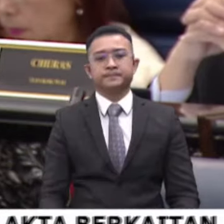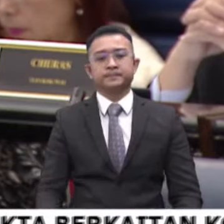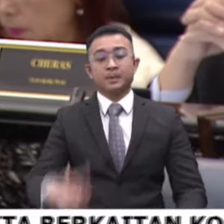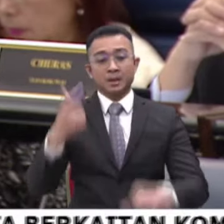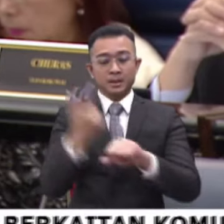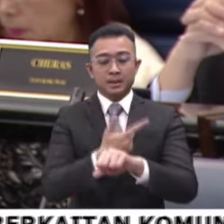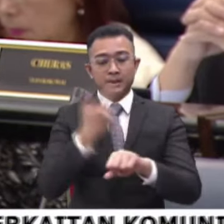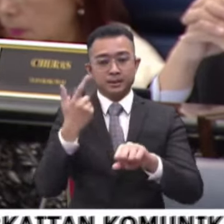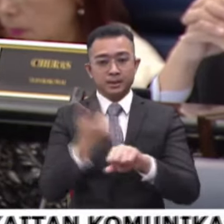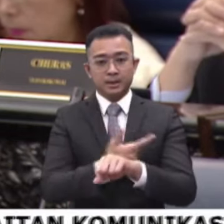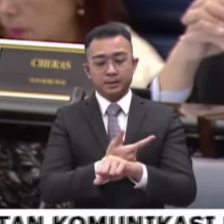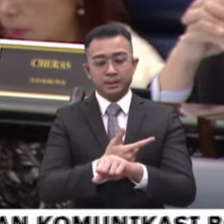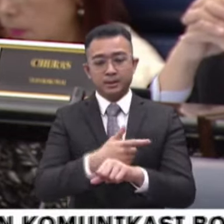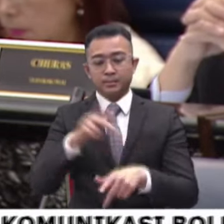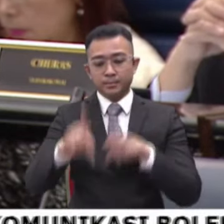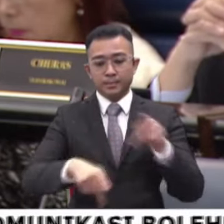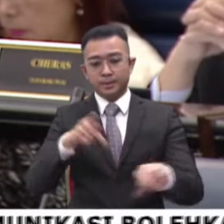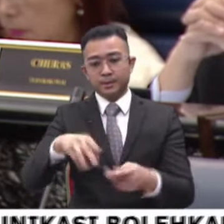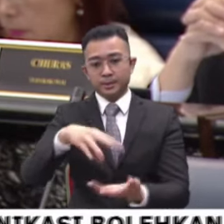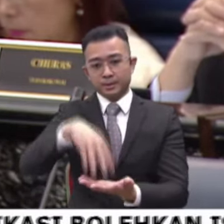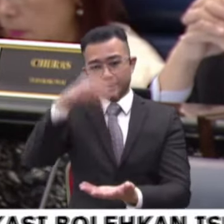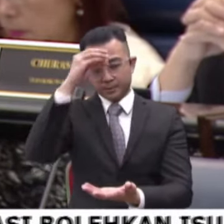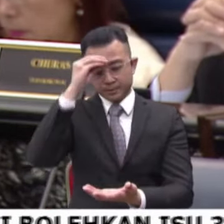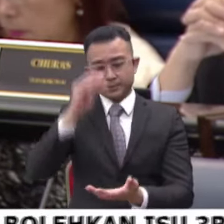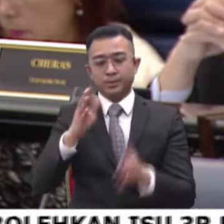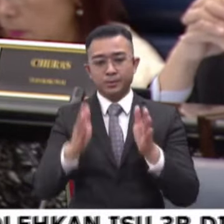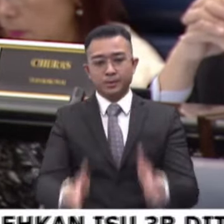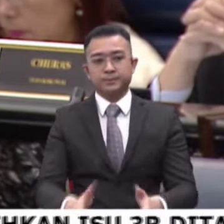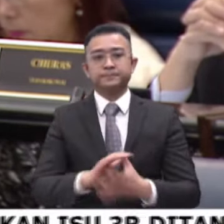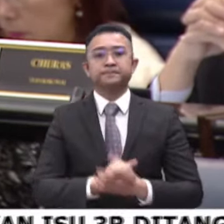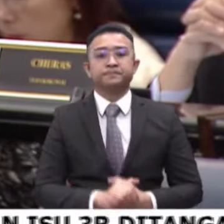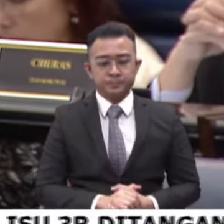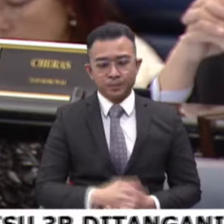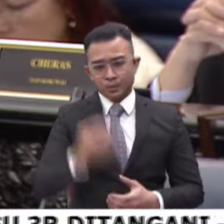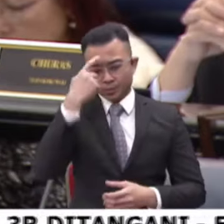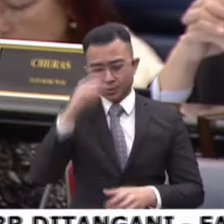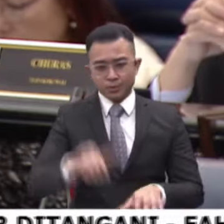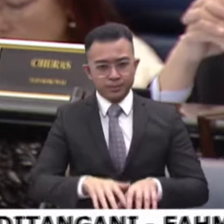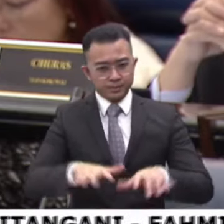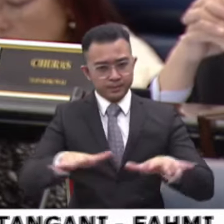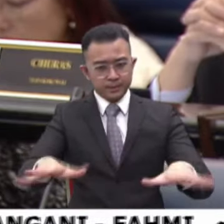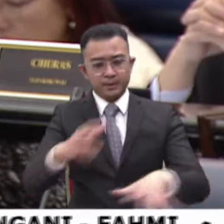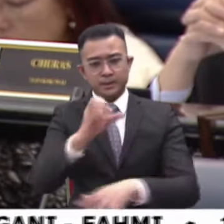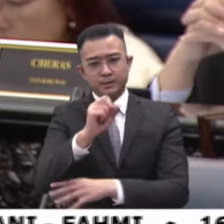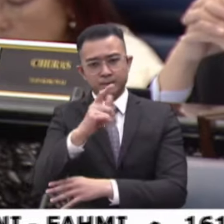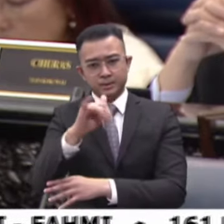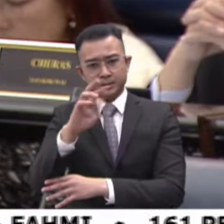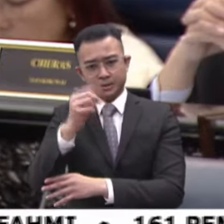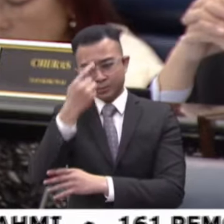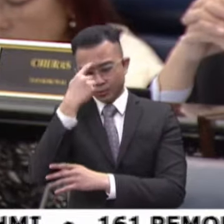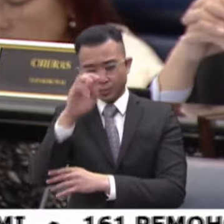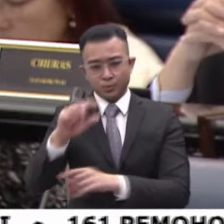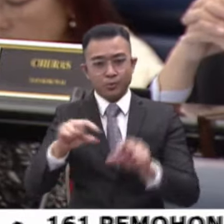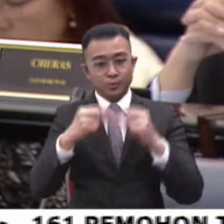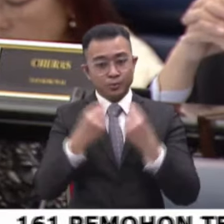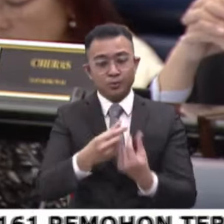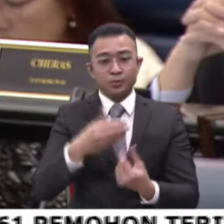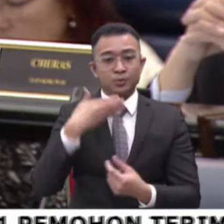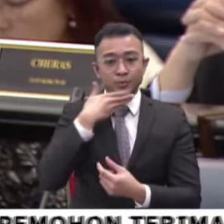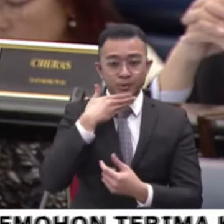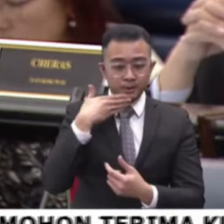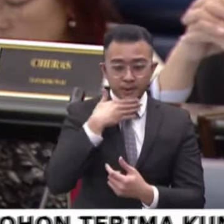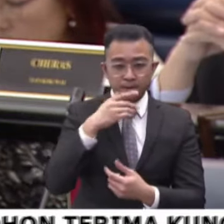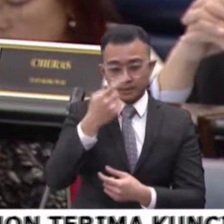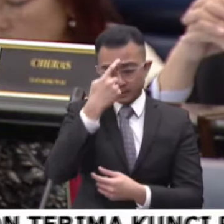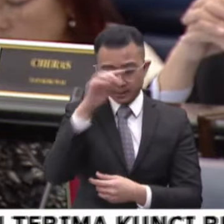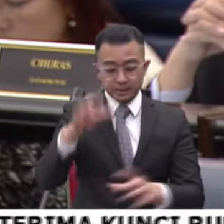skim latihan Siswaza. Saya ingin mencadangkan kepada kementerian untuk mengembangkan skim ini bukan saja pada golongan siswaza